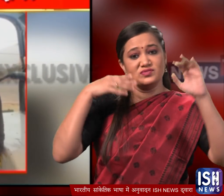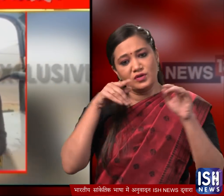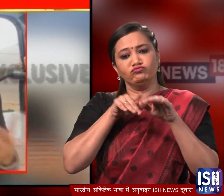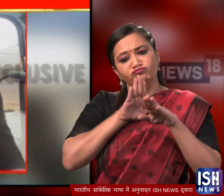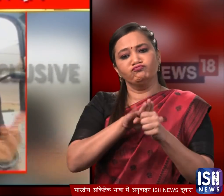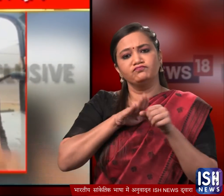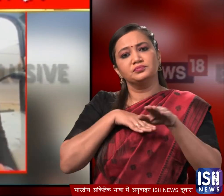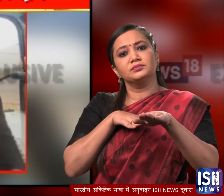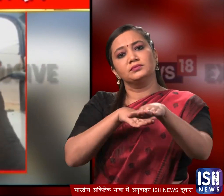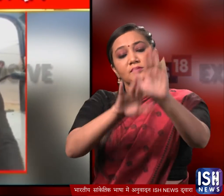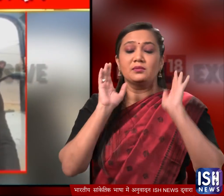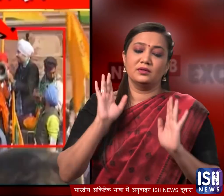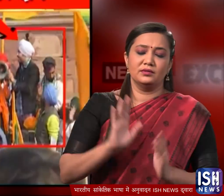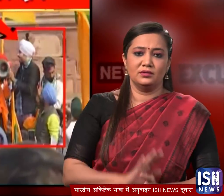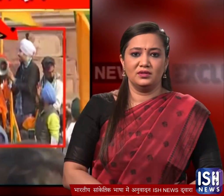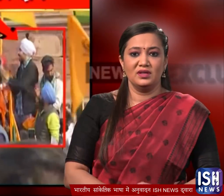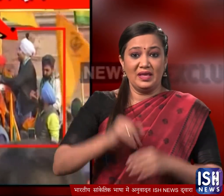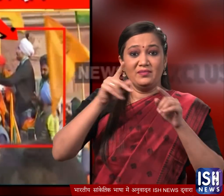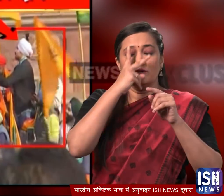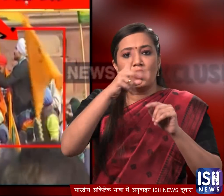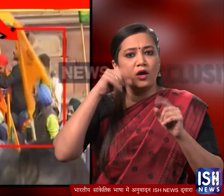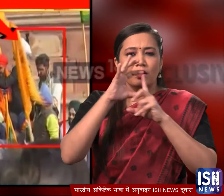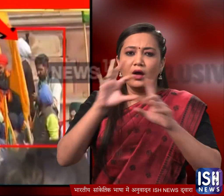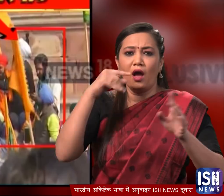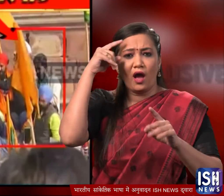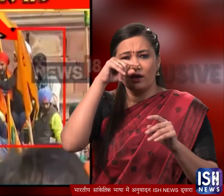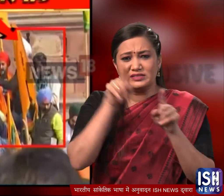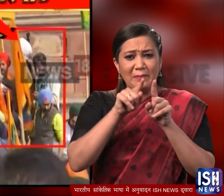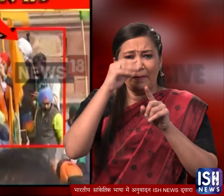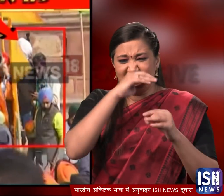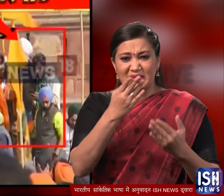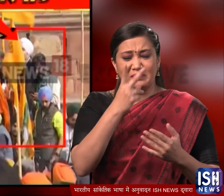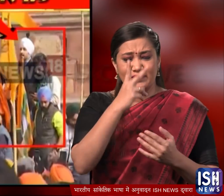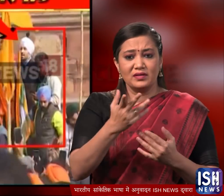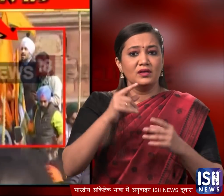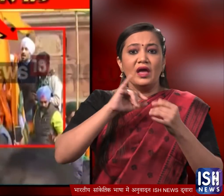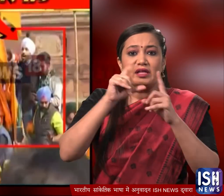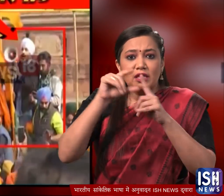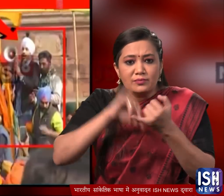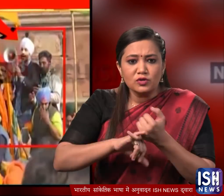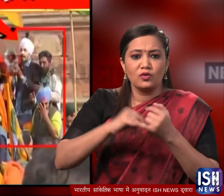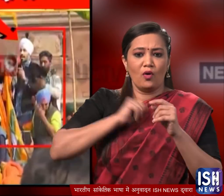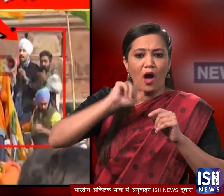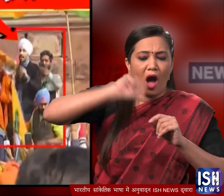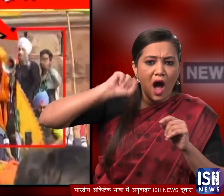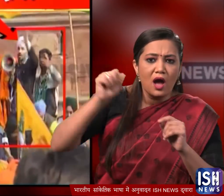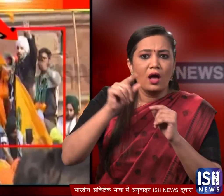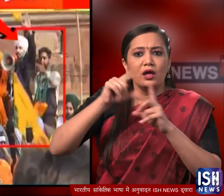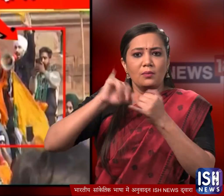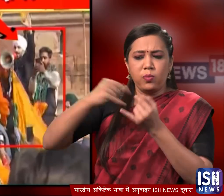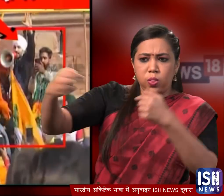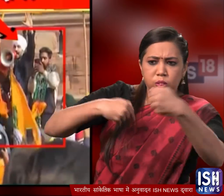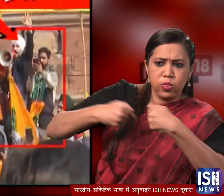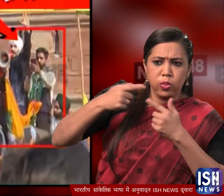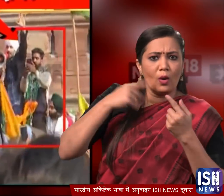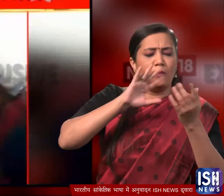फोर्ट की लाल किले की तरफ चले गए। लेकिन लाल किले से आई शर्मनाक तस्वीरों के बाद किसान भी समझ गए कि दीप सिद्धू ने उनके आंदोलन को